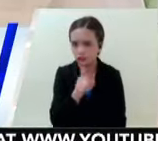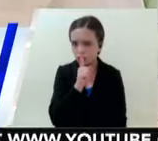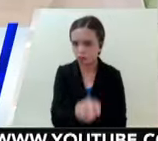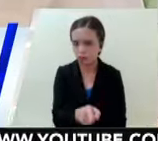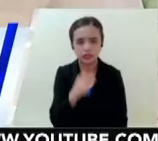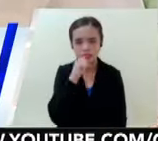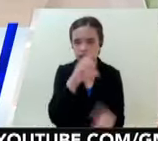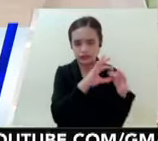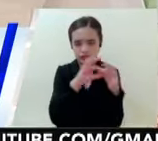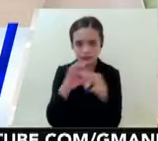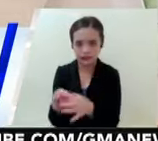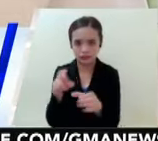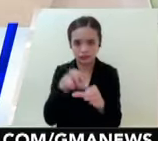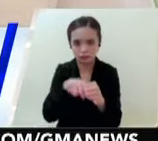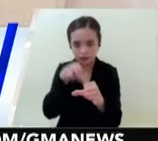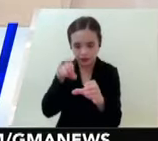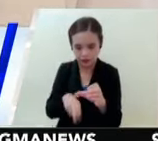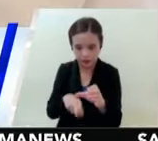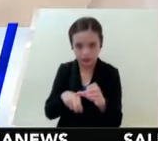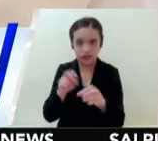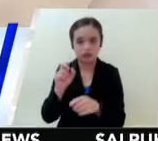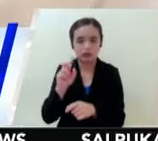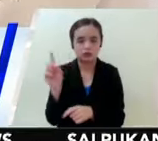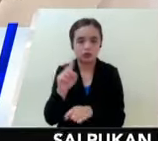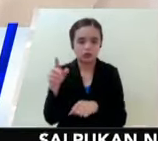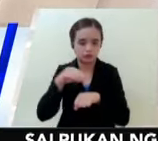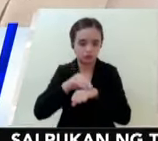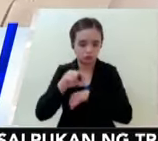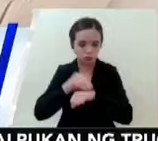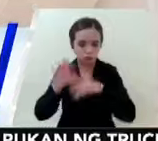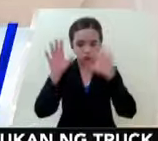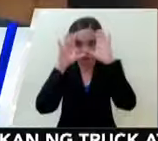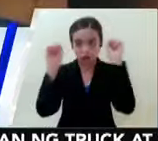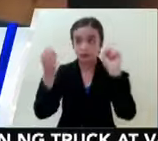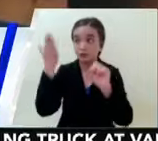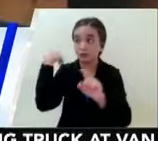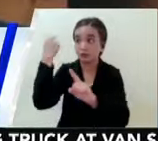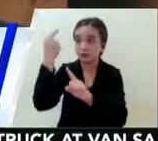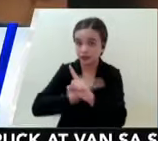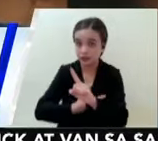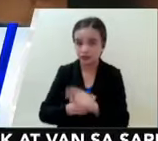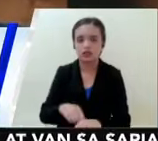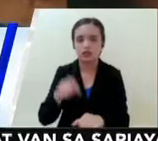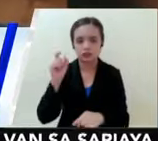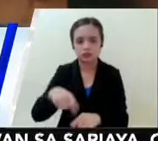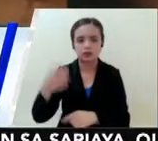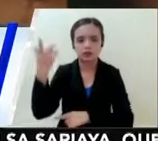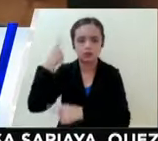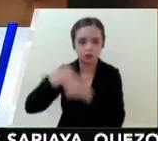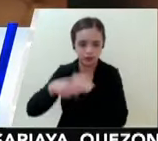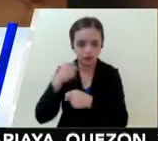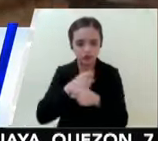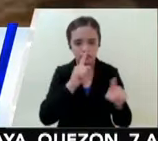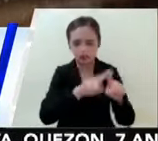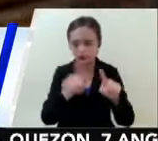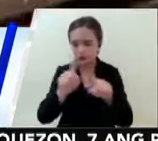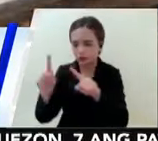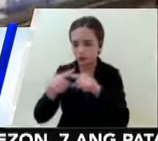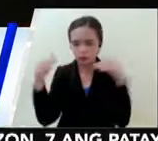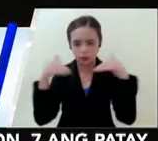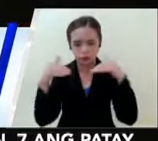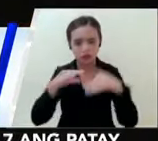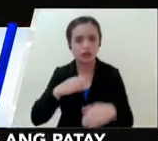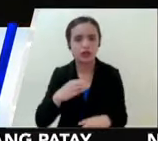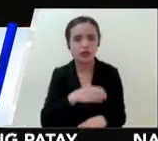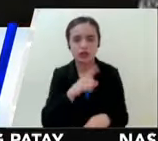ng Marcos administration noong isang lang daw kasi yun. Gayong noong isang taon pa raw naghihiring ang iba't ibang komite ng Kamara tungkol sa umunay EGK